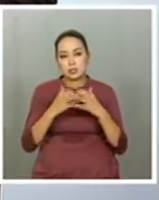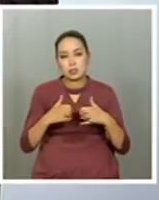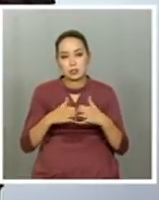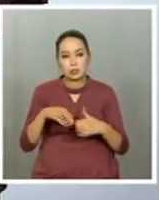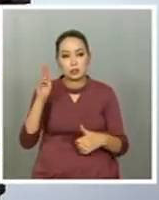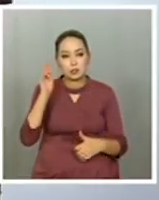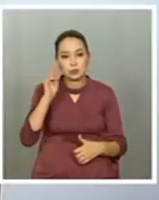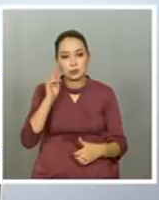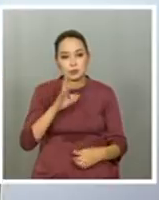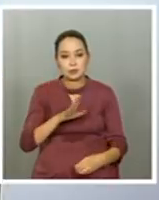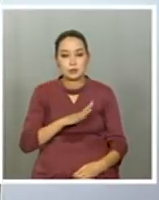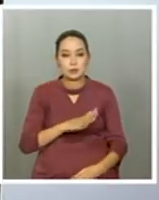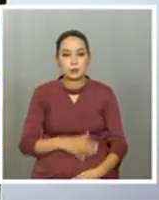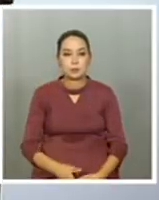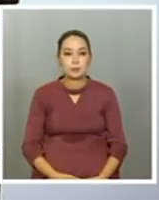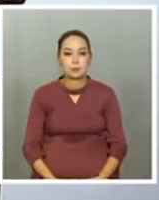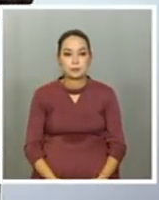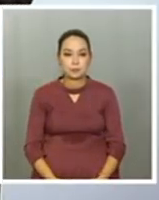үйрендіңіздер.